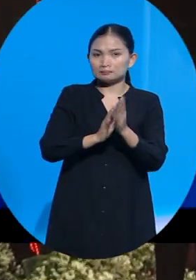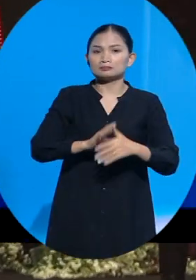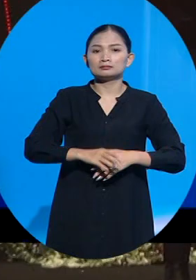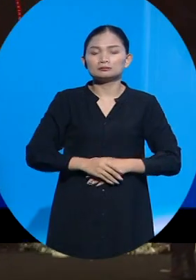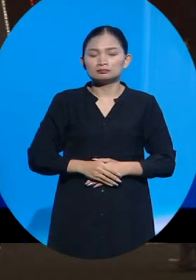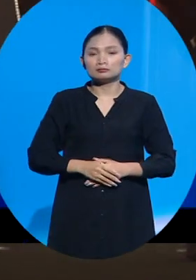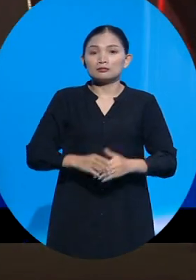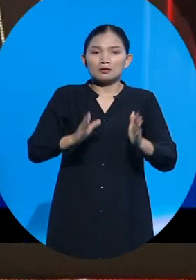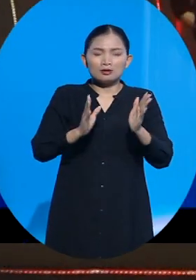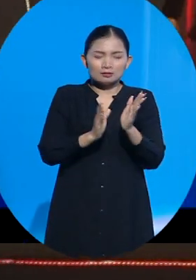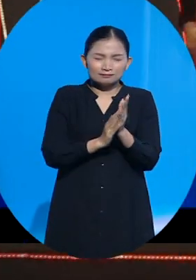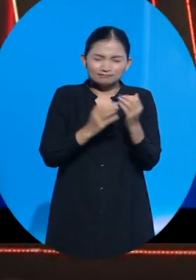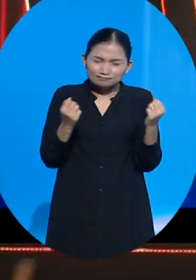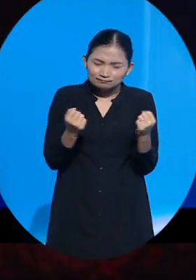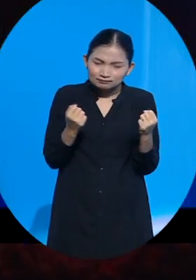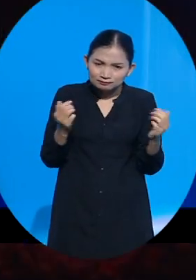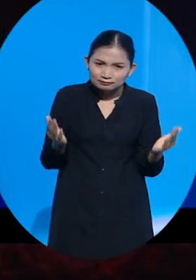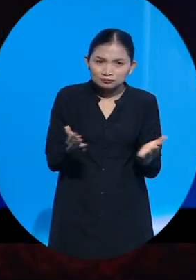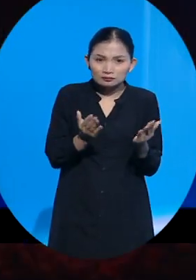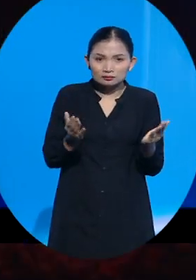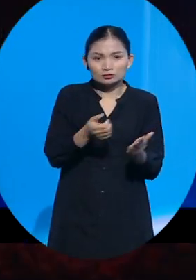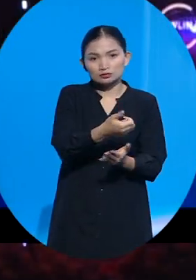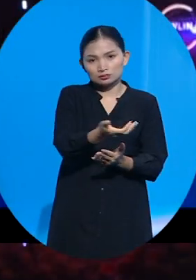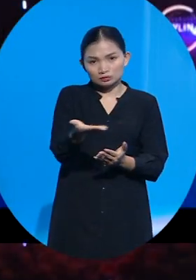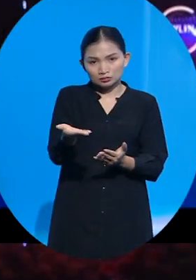là động lực để những nữ lãnh đạo tiếp tục phấn đấu, đóng